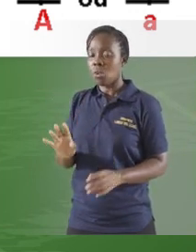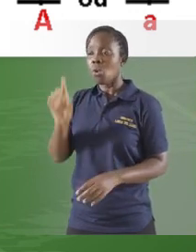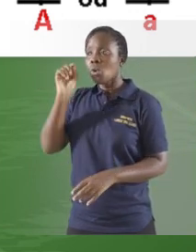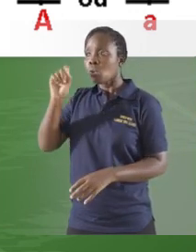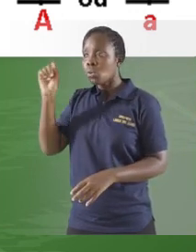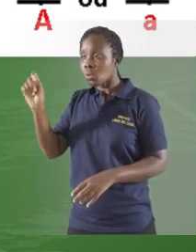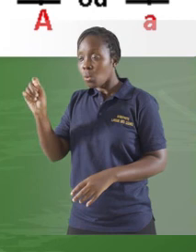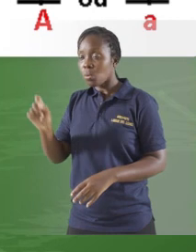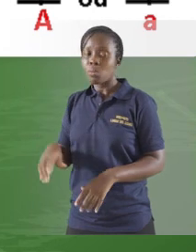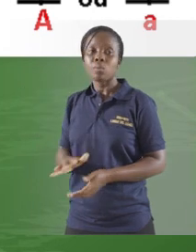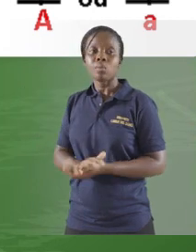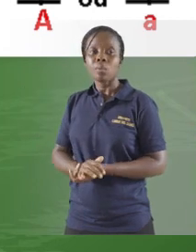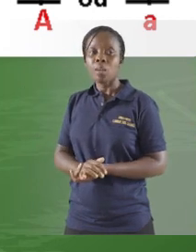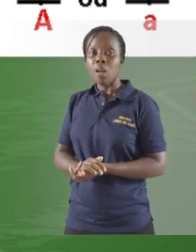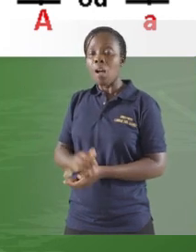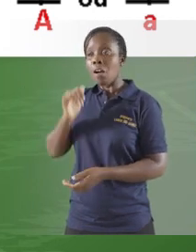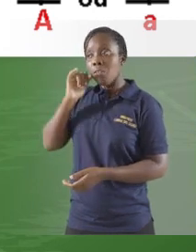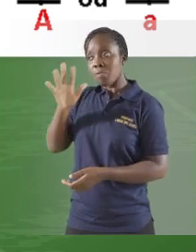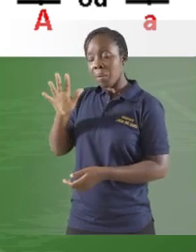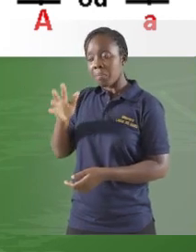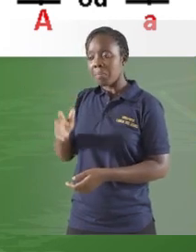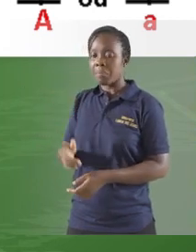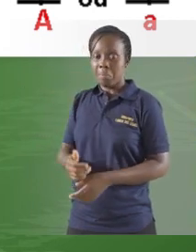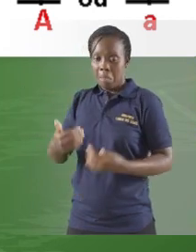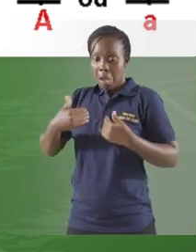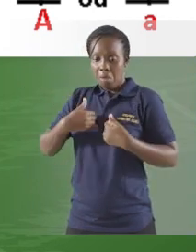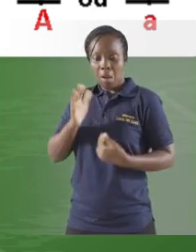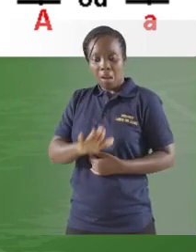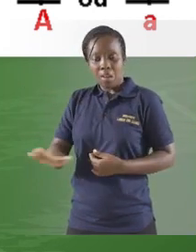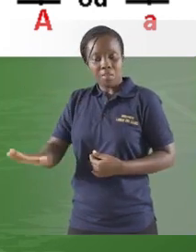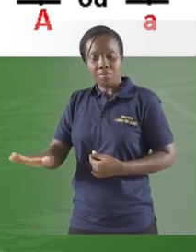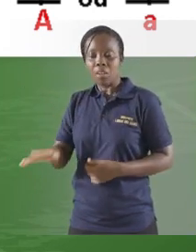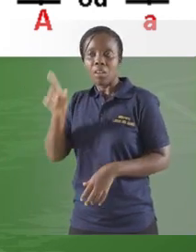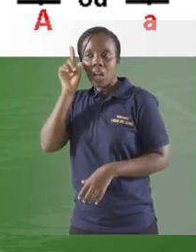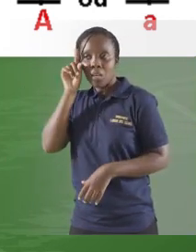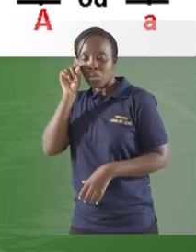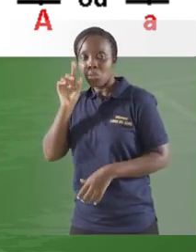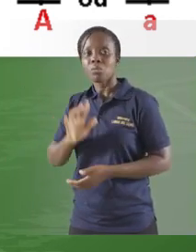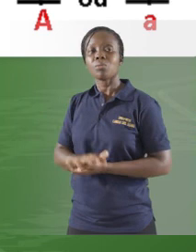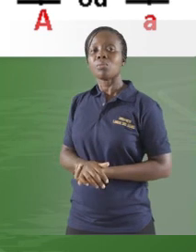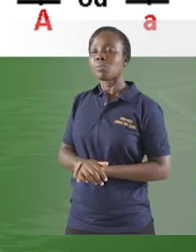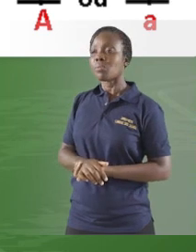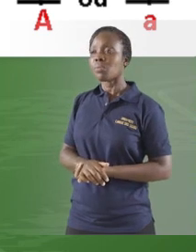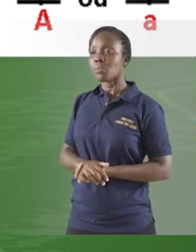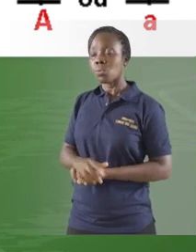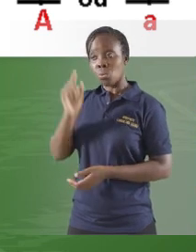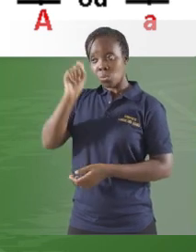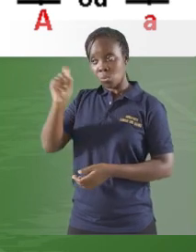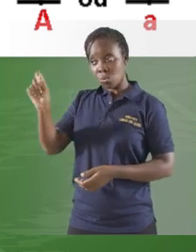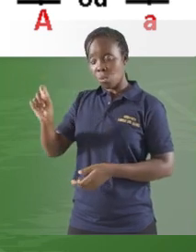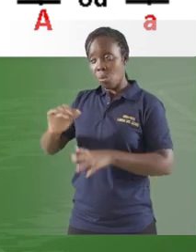Alors, il s'avère que cette dernière elle-même a eu des enfants albinos. Par